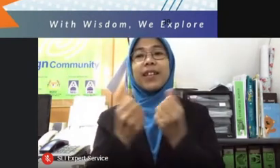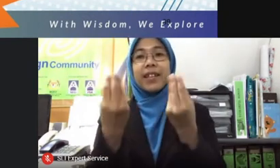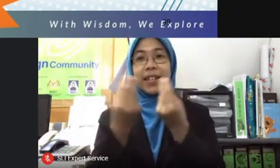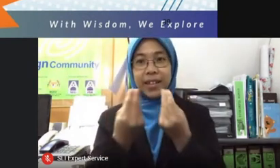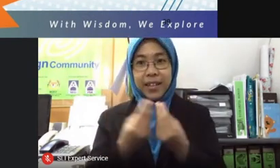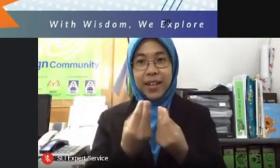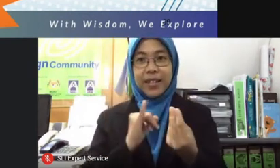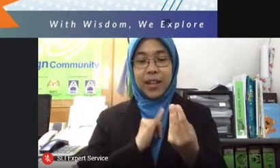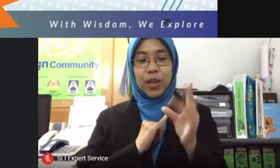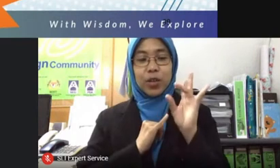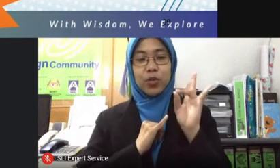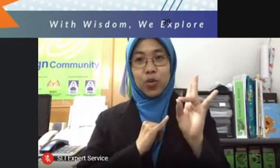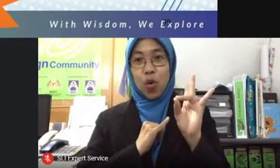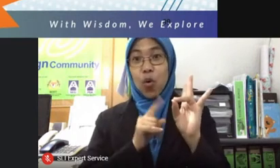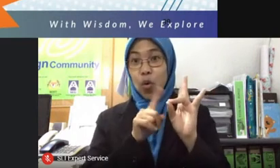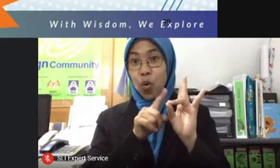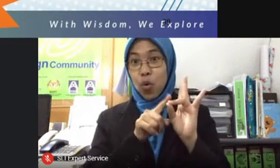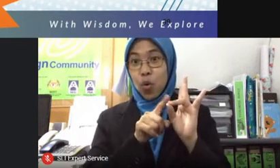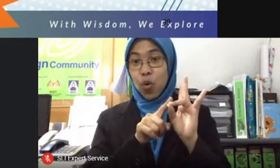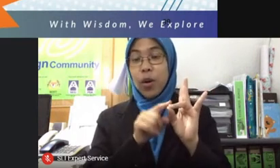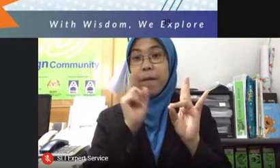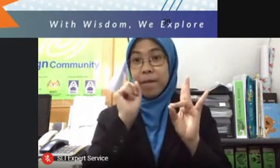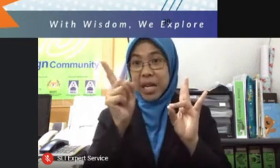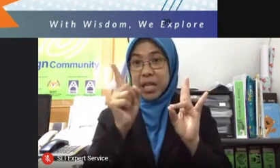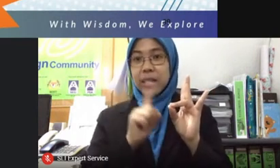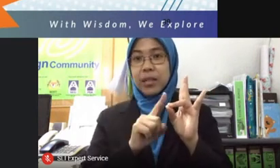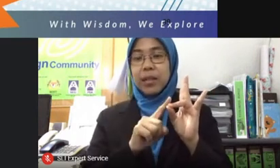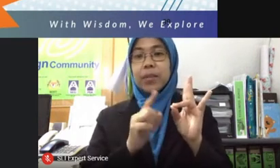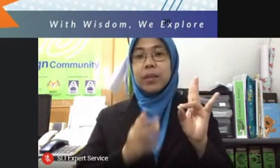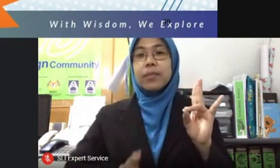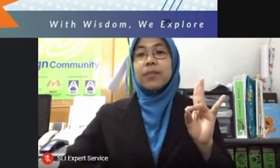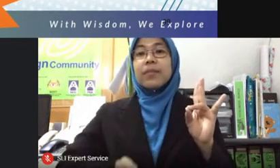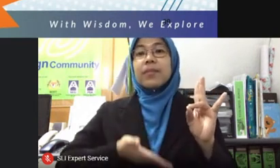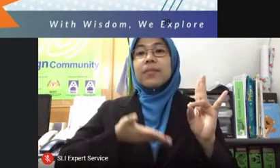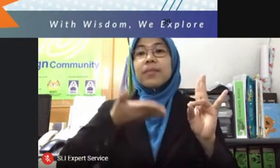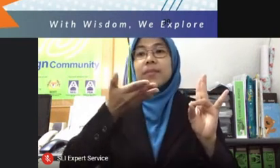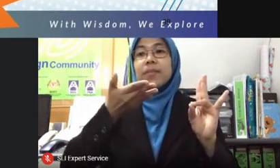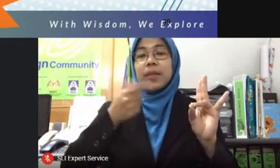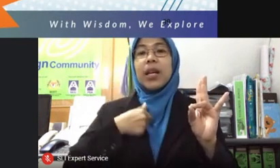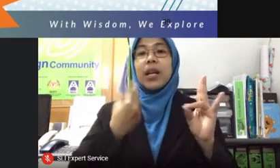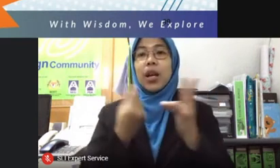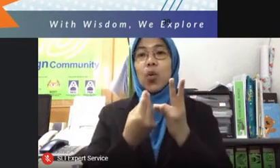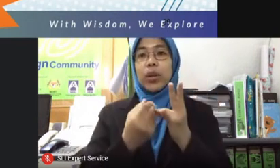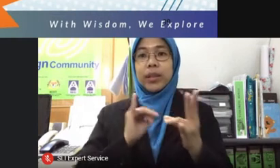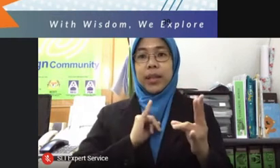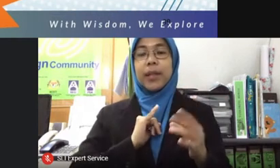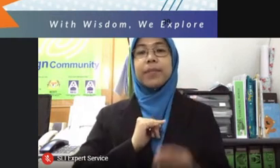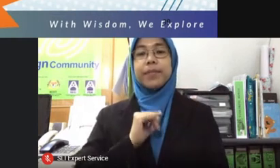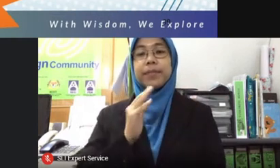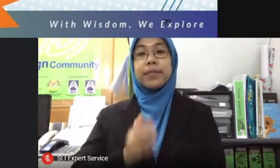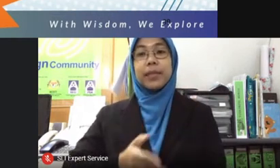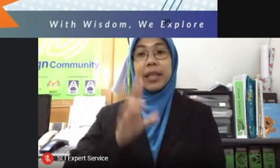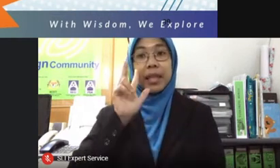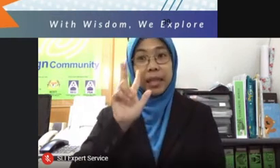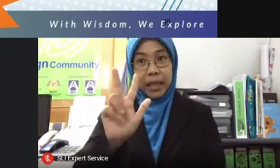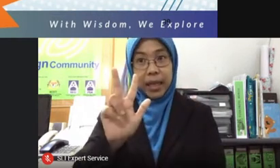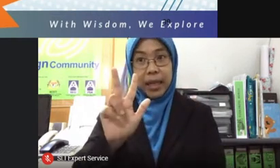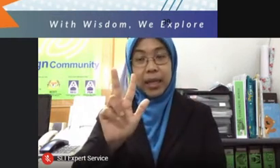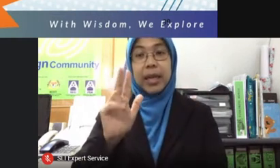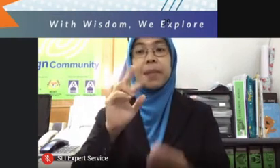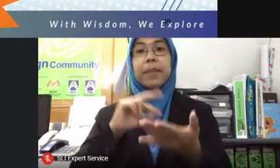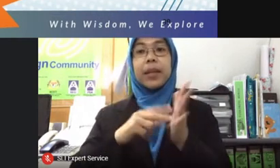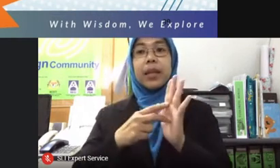saya, 7 tu maksudnya 7 yang pertama tu adalah tarik, okay. Ikut counting saya, ikut kiraan saya. Kemudian 3 yang tengah-tengah